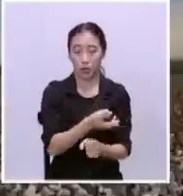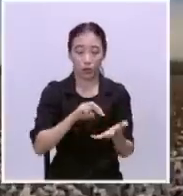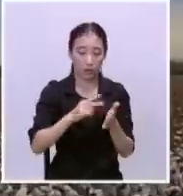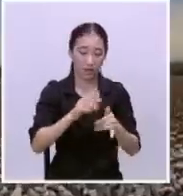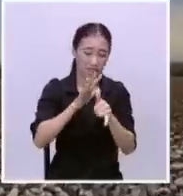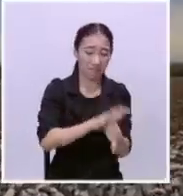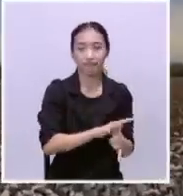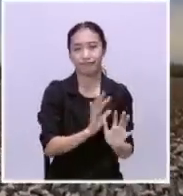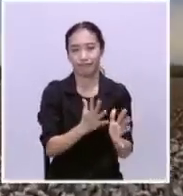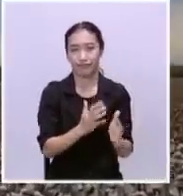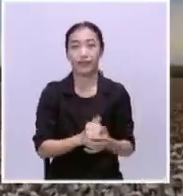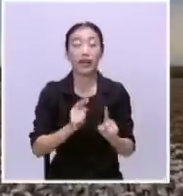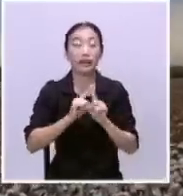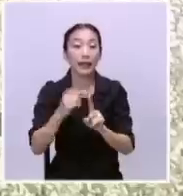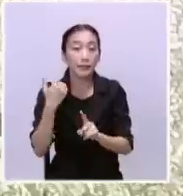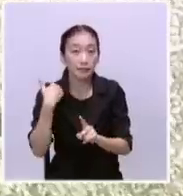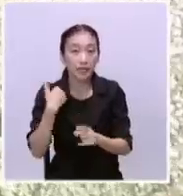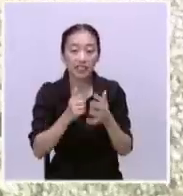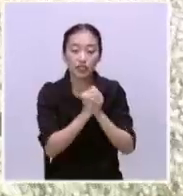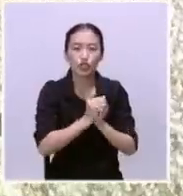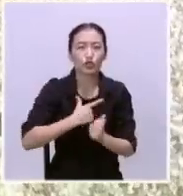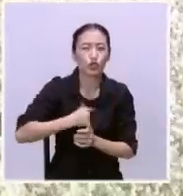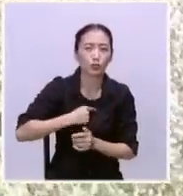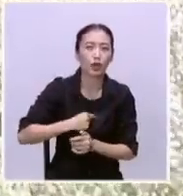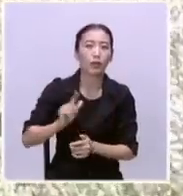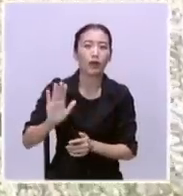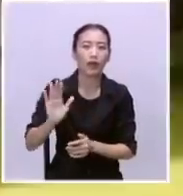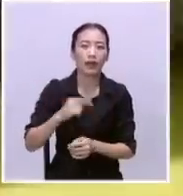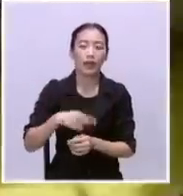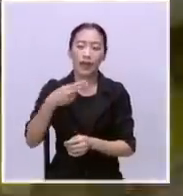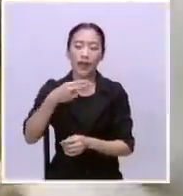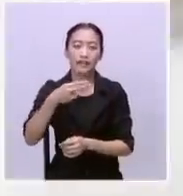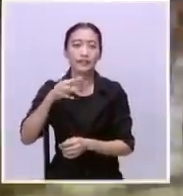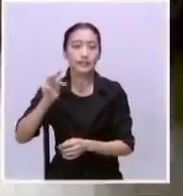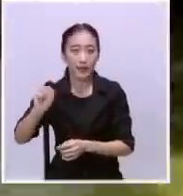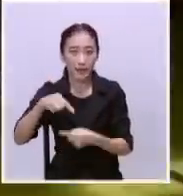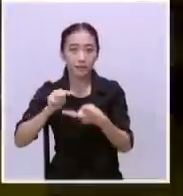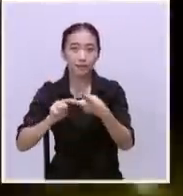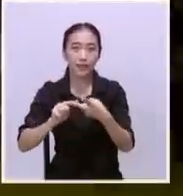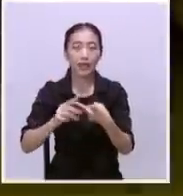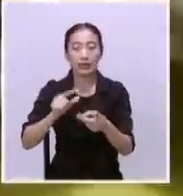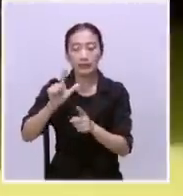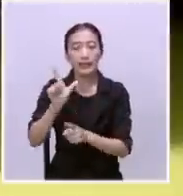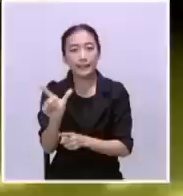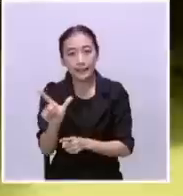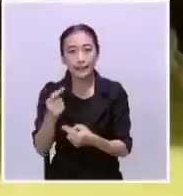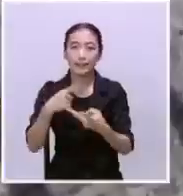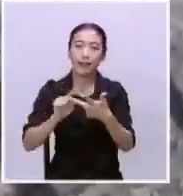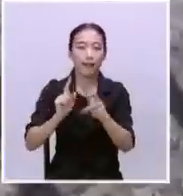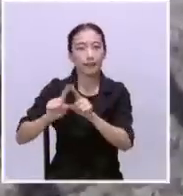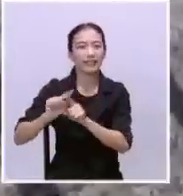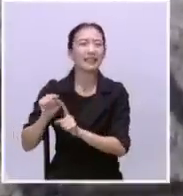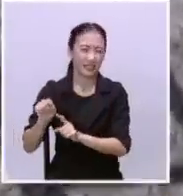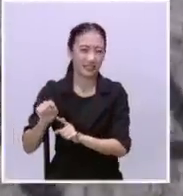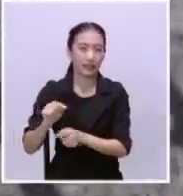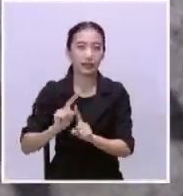าค่ะอย่างเช่น H&M Nike Adidas Burberry โดนไปแล้วนะคะที่ถูกชาวจีนบอยคอตไปตั้งแต่สัปดาห์ที่แล้วแล้ว